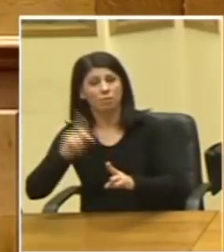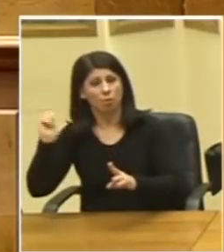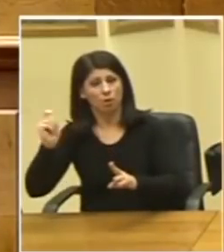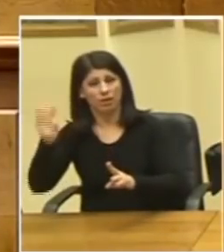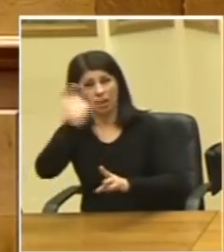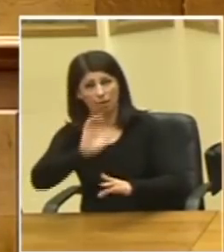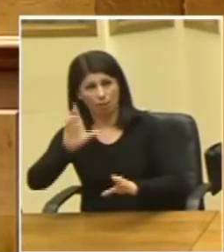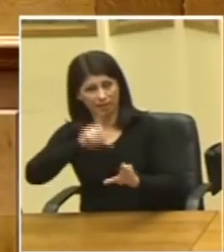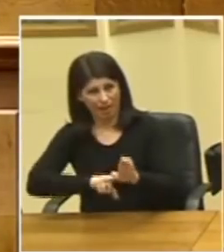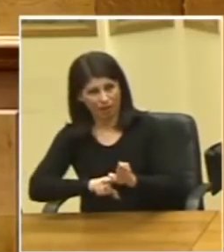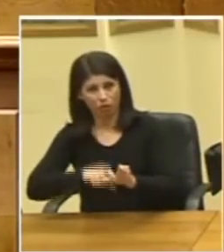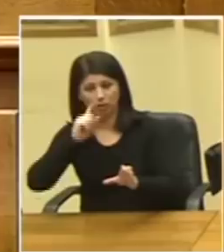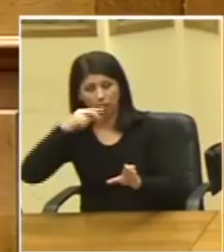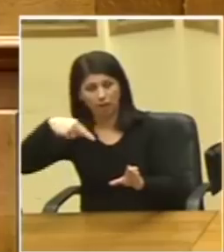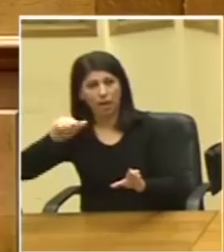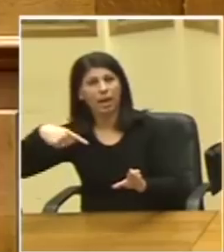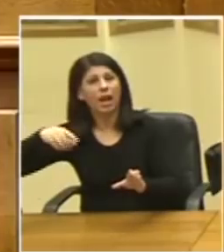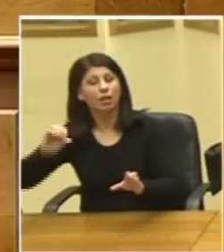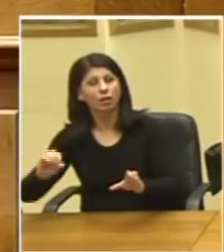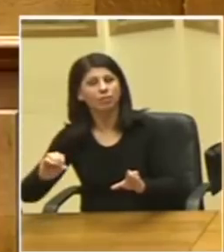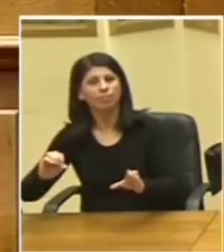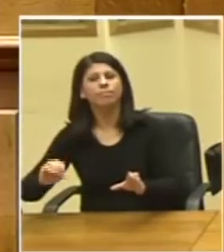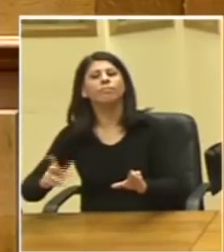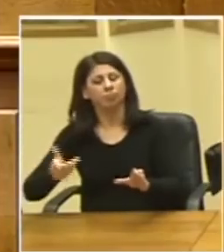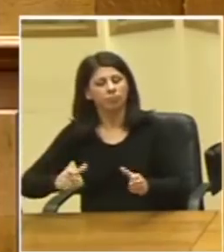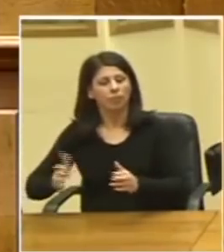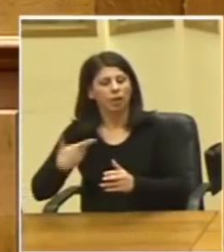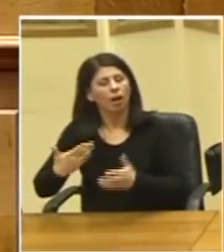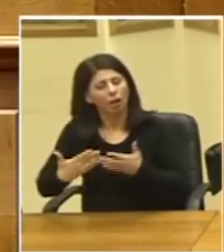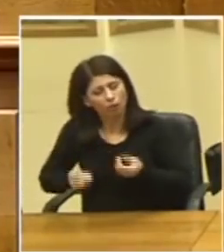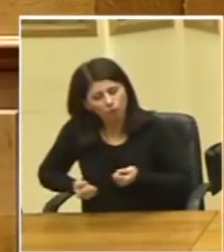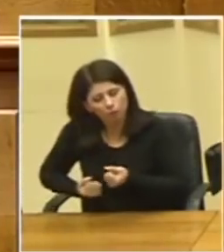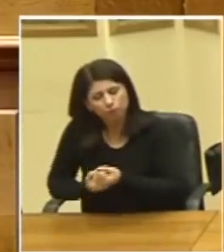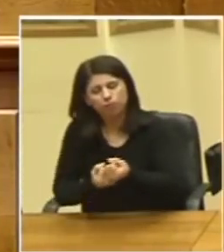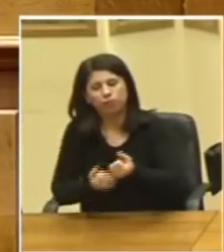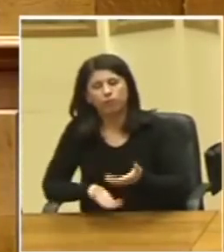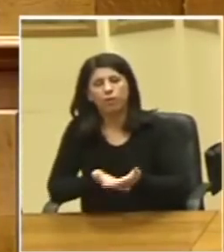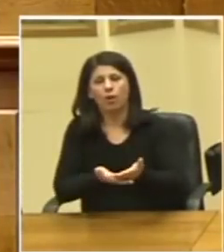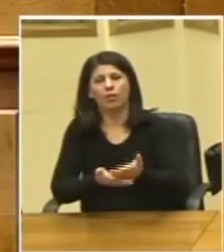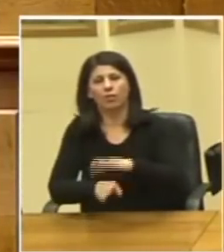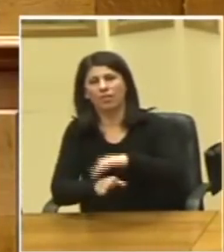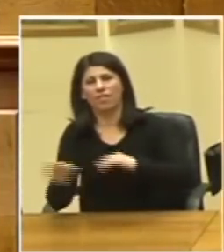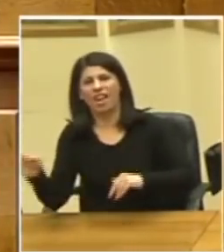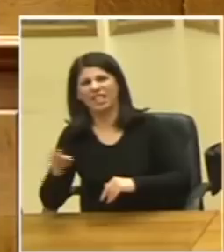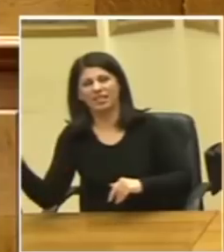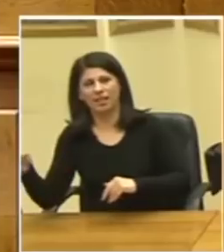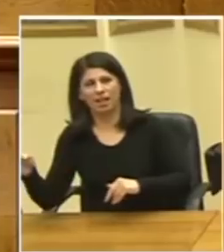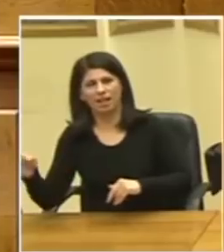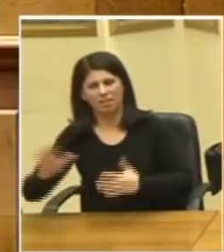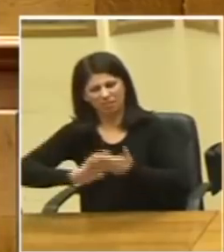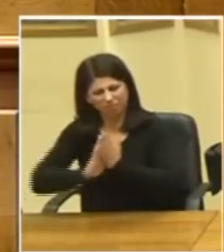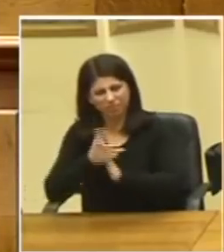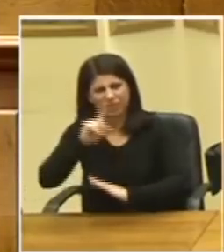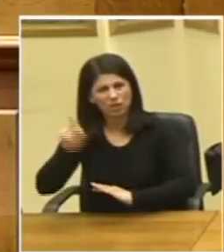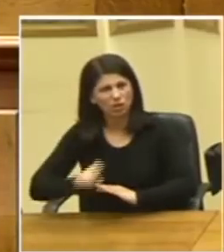Ευρωπαϊκή Ένωση και ΝΑΤΟ, τροφοδοτούν τις θέσεις της άκρας δεξιάς. με το τσάκισμα της ζωής των λαών,